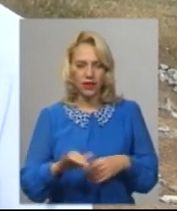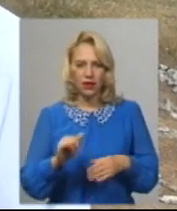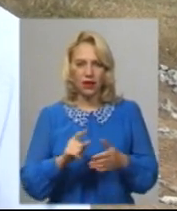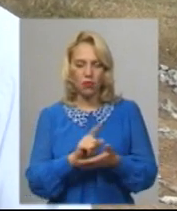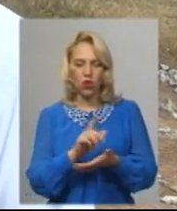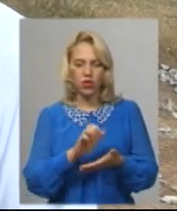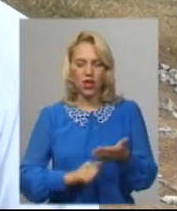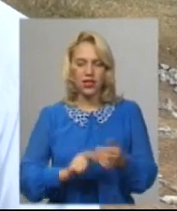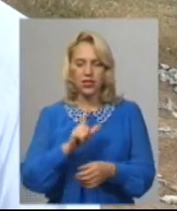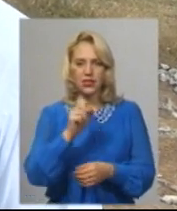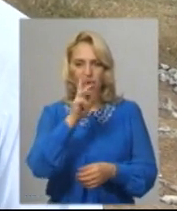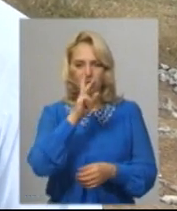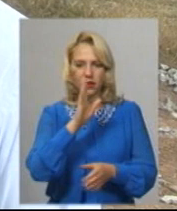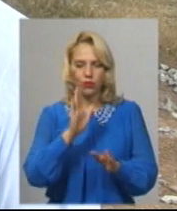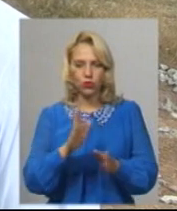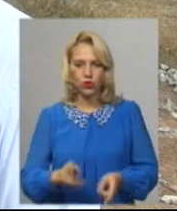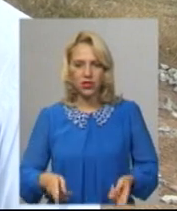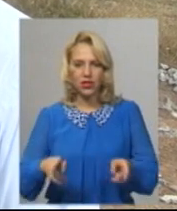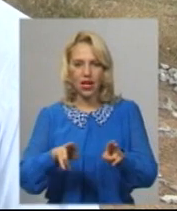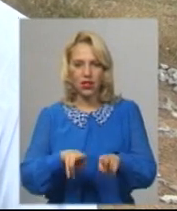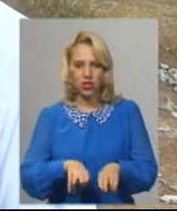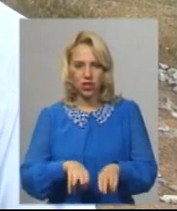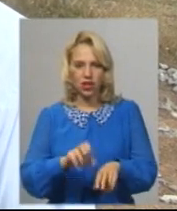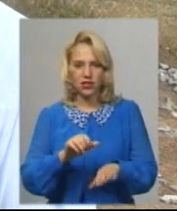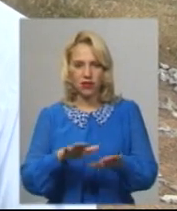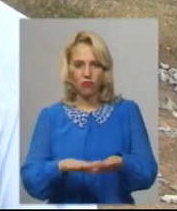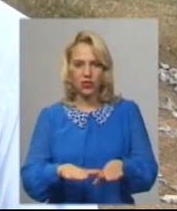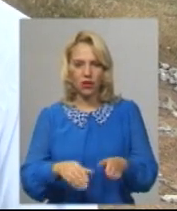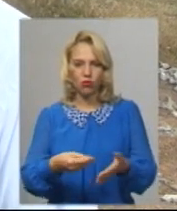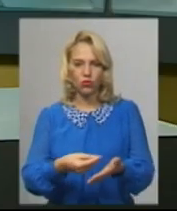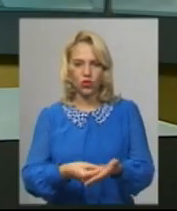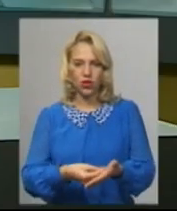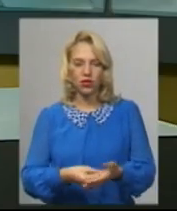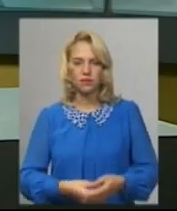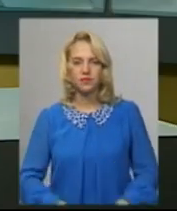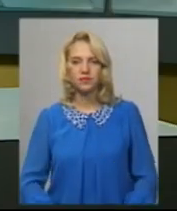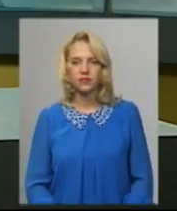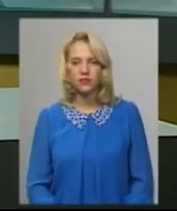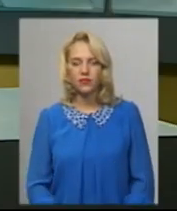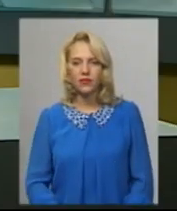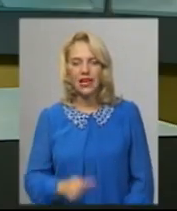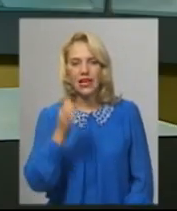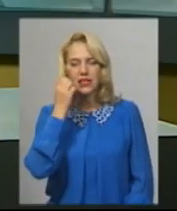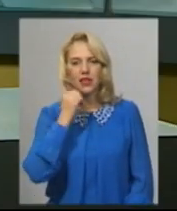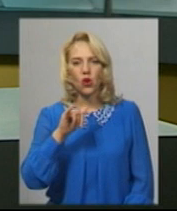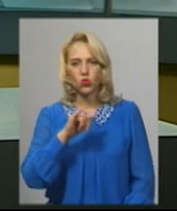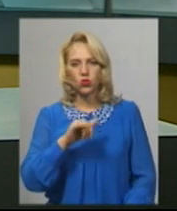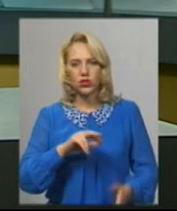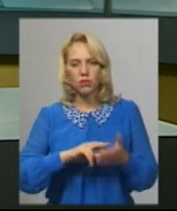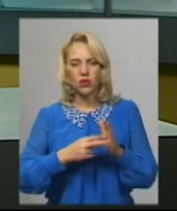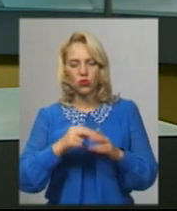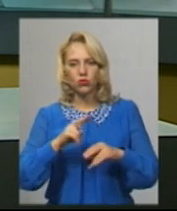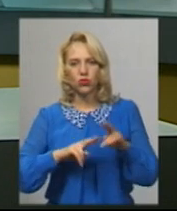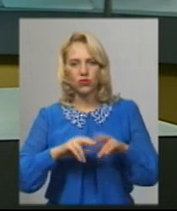податки заробітної плати будуть залишатися у місцевому бюджеті. У Старій Ушиці планують збудувати ще